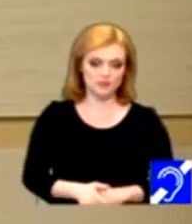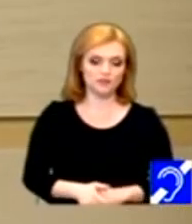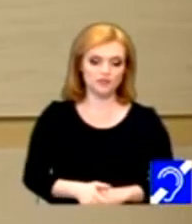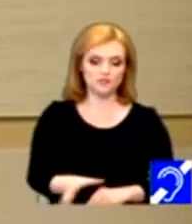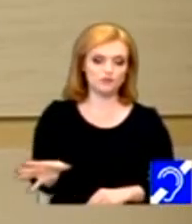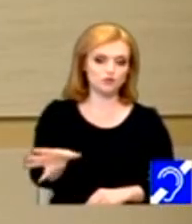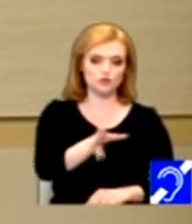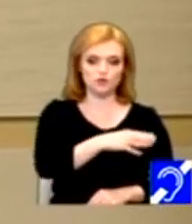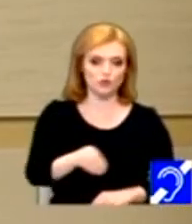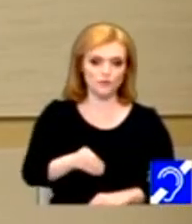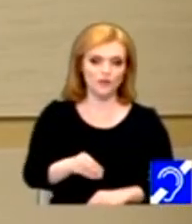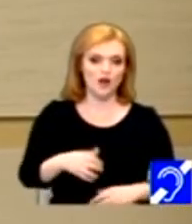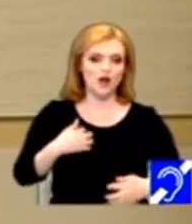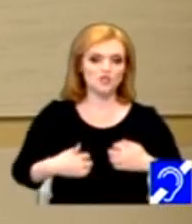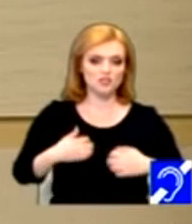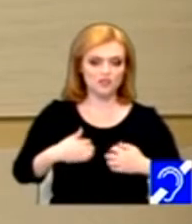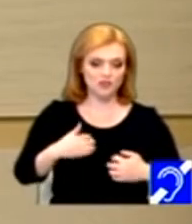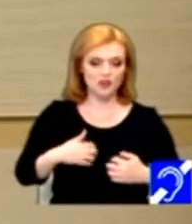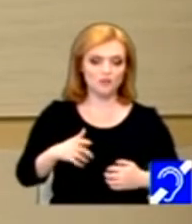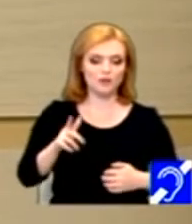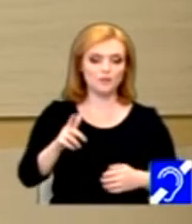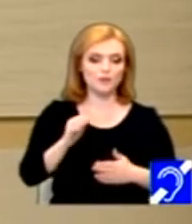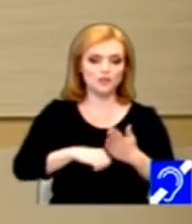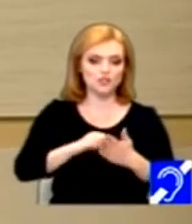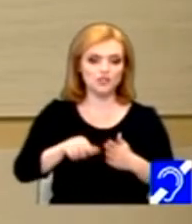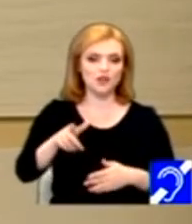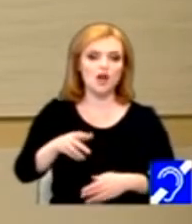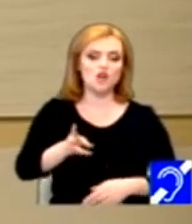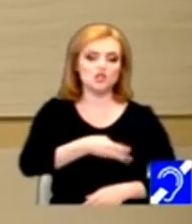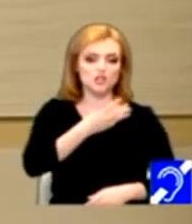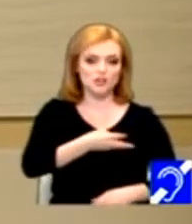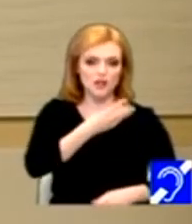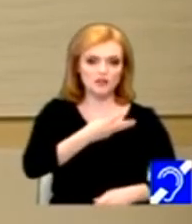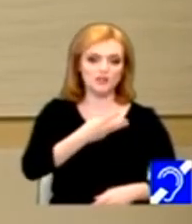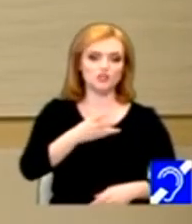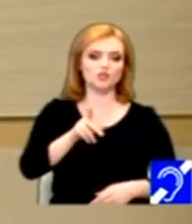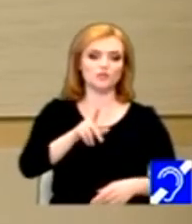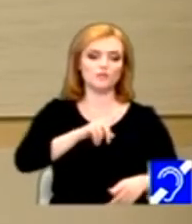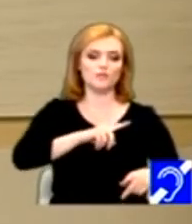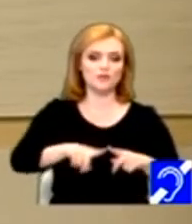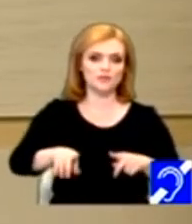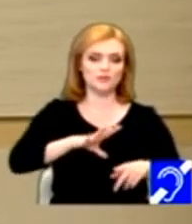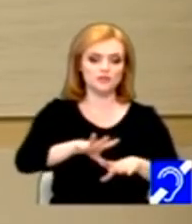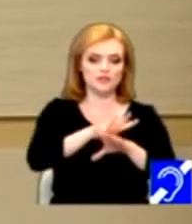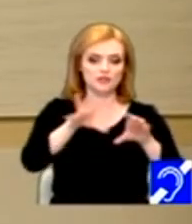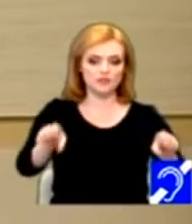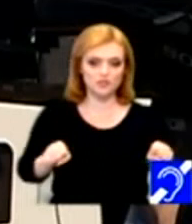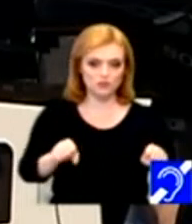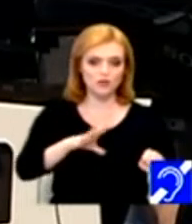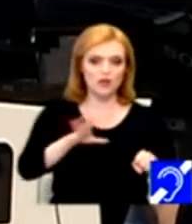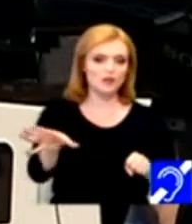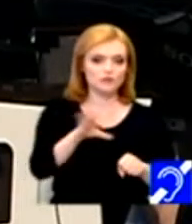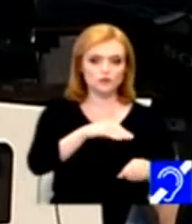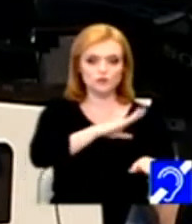de dorința și doleanța lui Igor Dodon cât mai repede să ia sub control Consiliul Superior